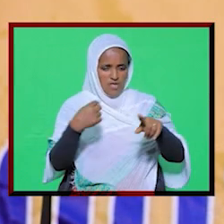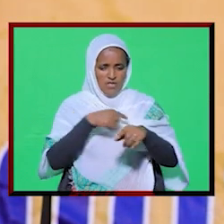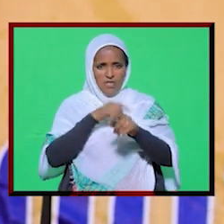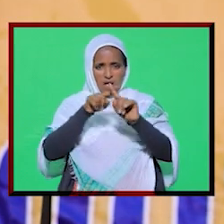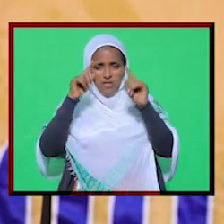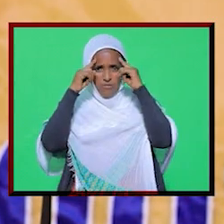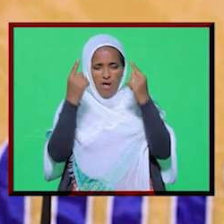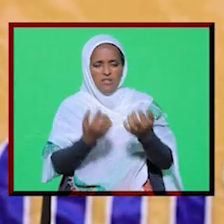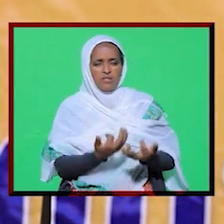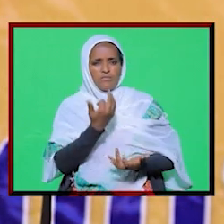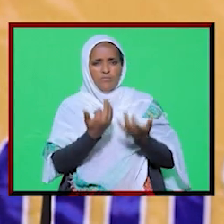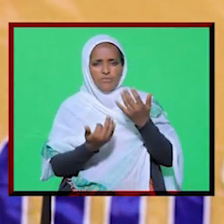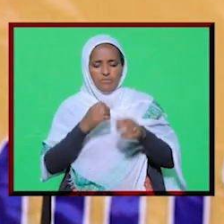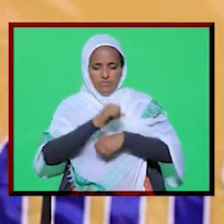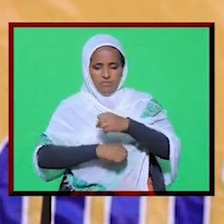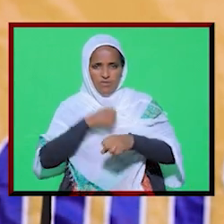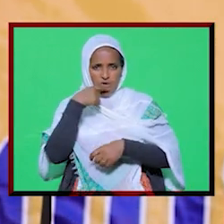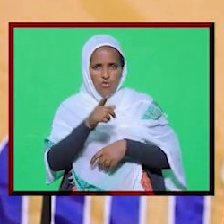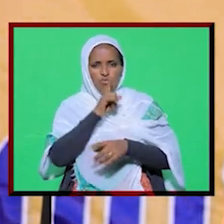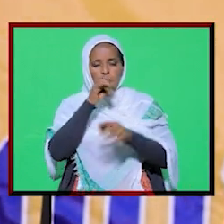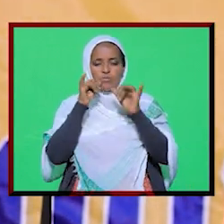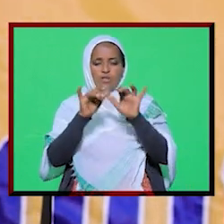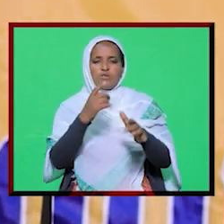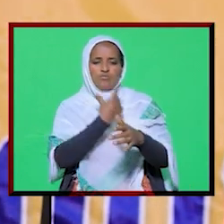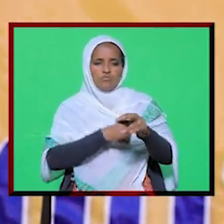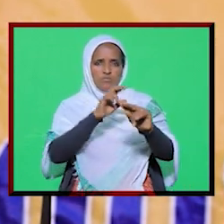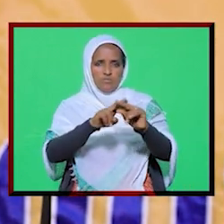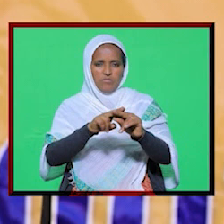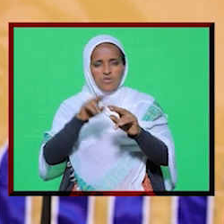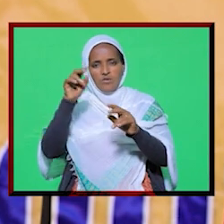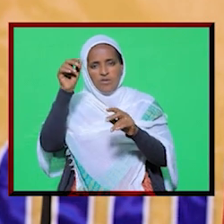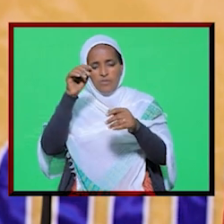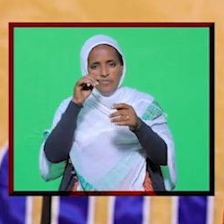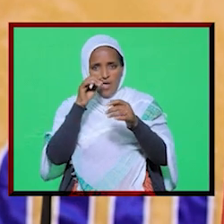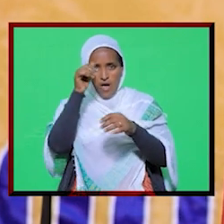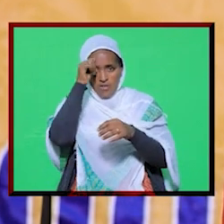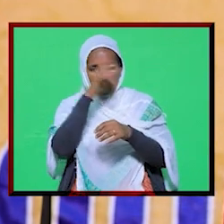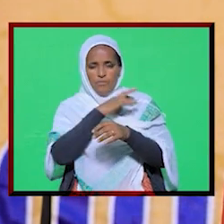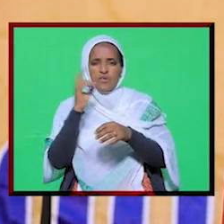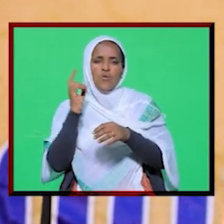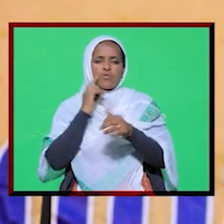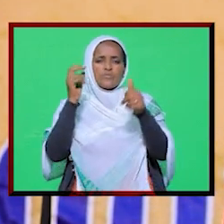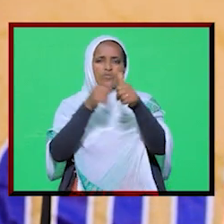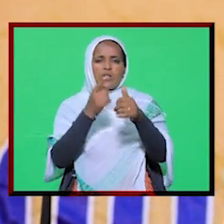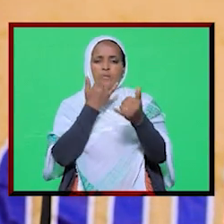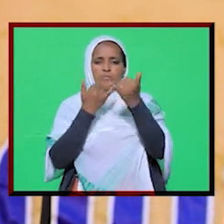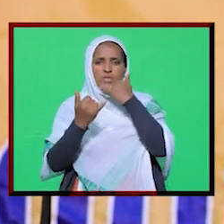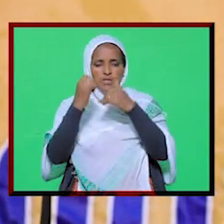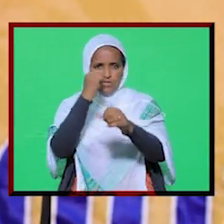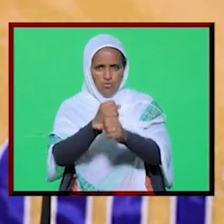ግን በኃጢአት ተቃጠልን ተሰቃየን ይላል። በእውነት በረከቱ ይደርብን ቅዱስ አትናቴዎስ። አዳምና ሔዋን የመጀመሪያ በደል